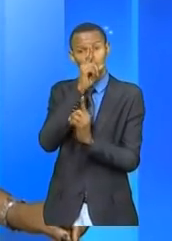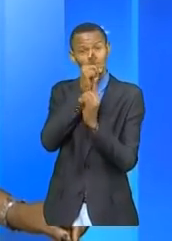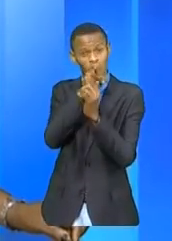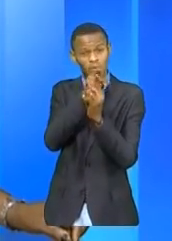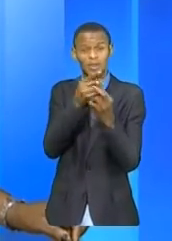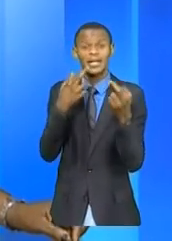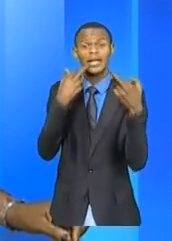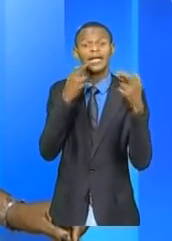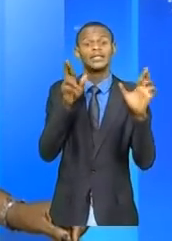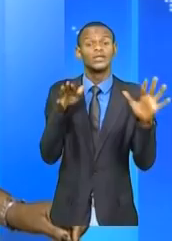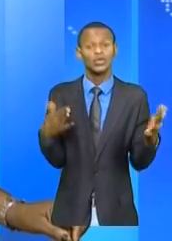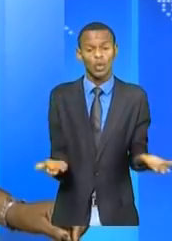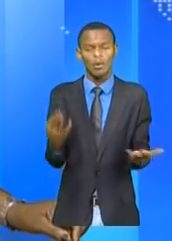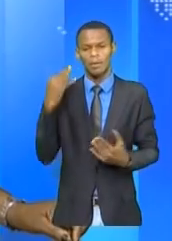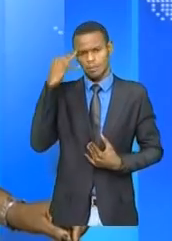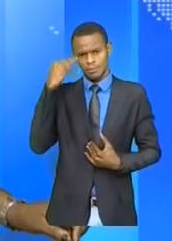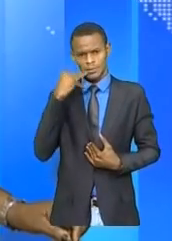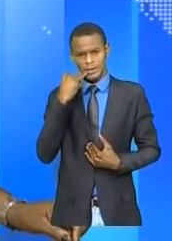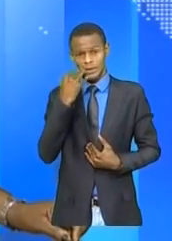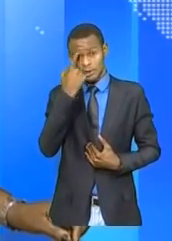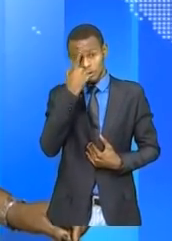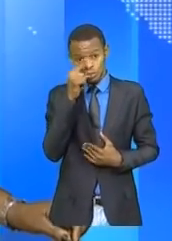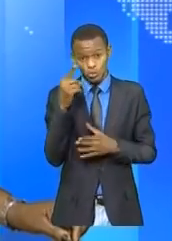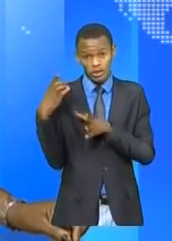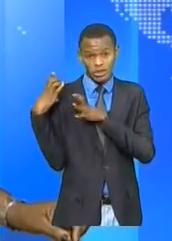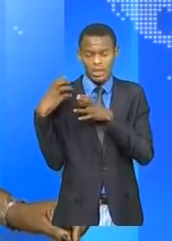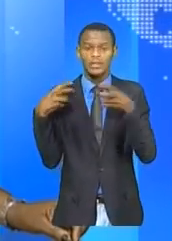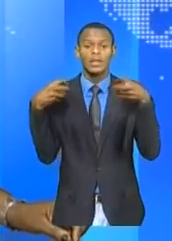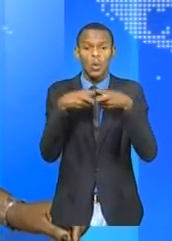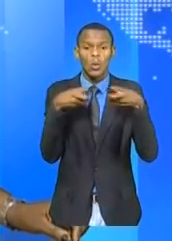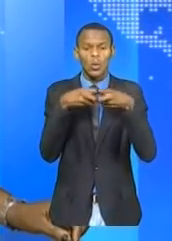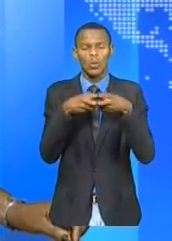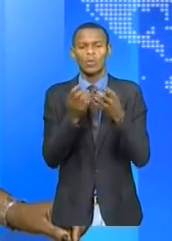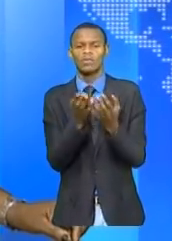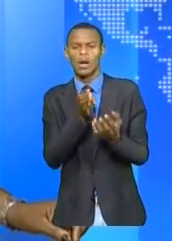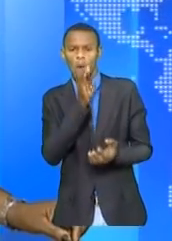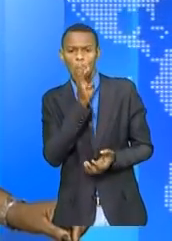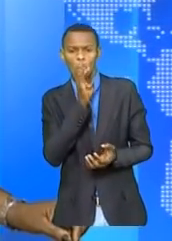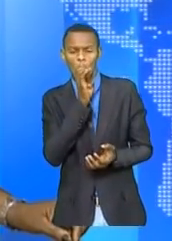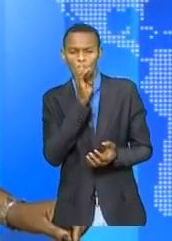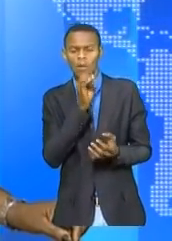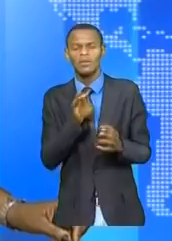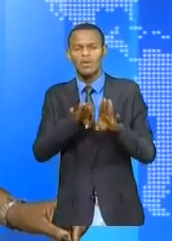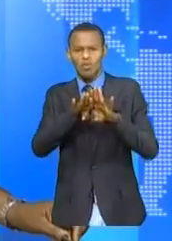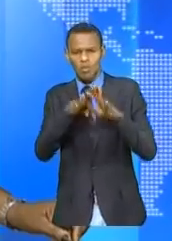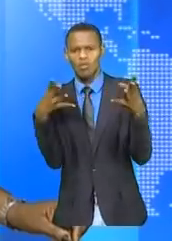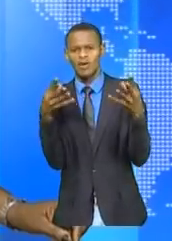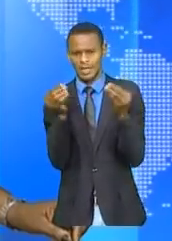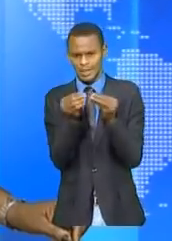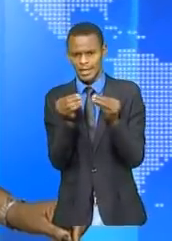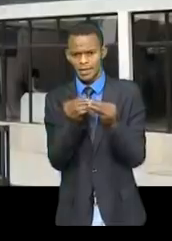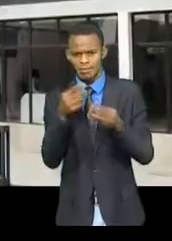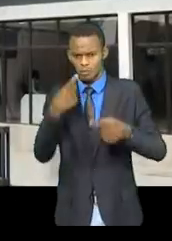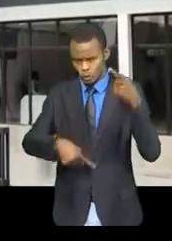a ouvert un atelier de validation du rapport provisoire de diagnostic de ces secteurs. Marie Kalongi-Kwezia pour le